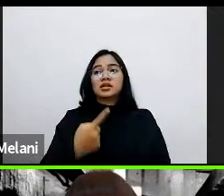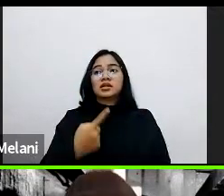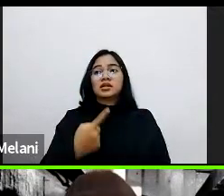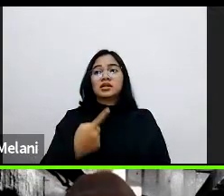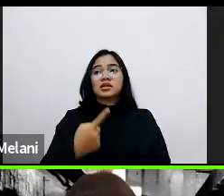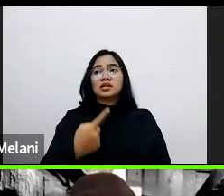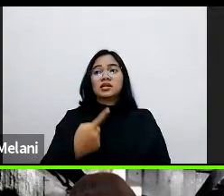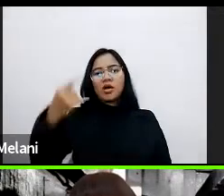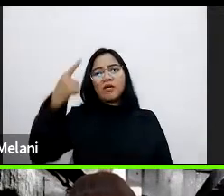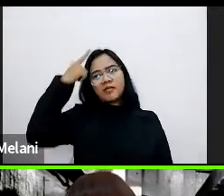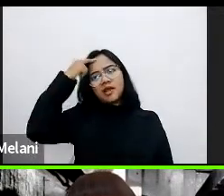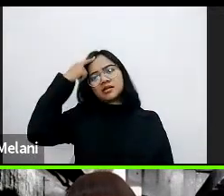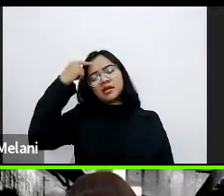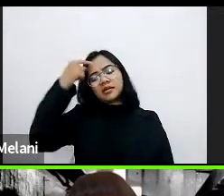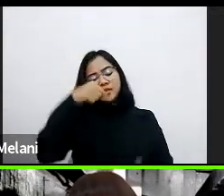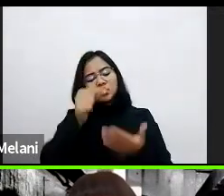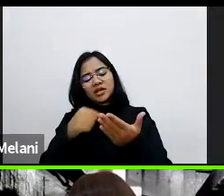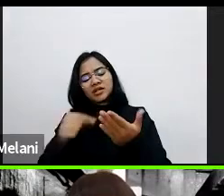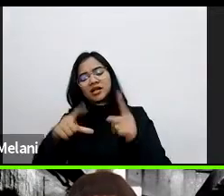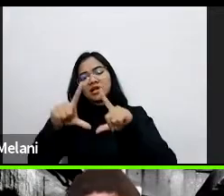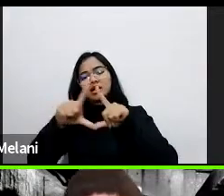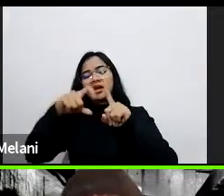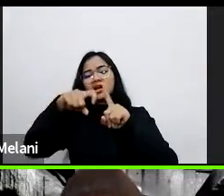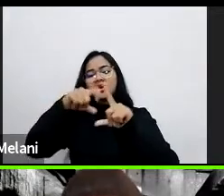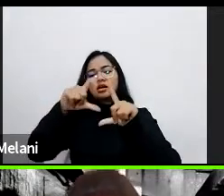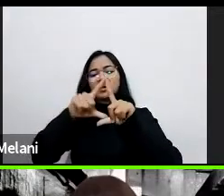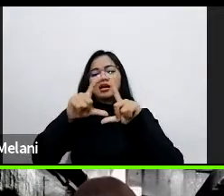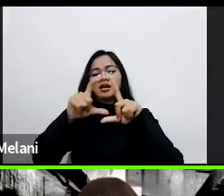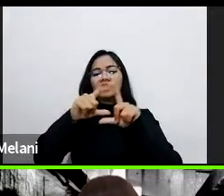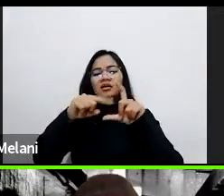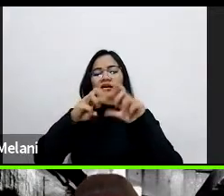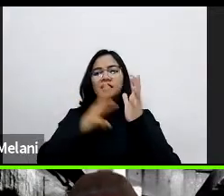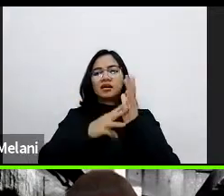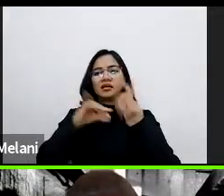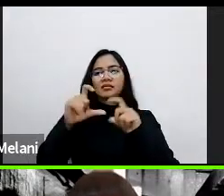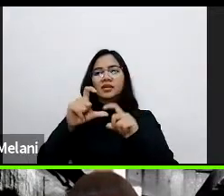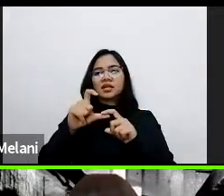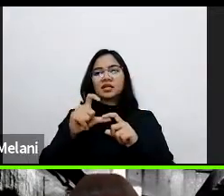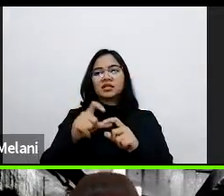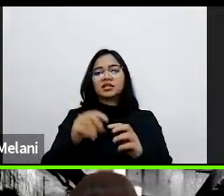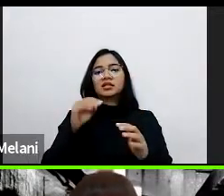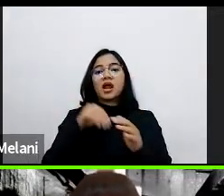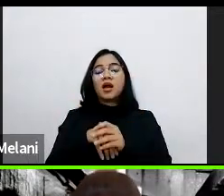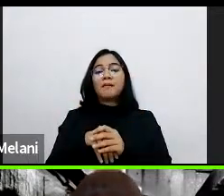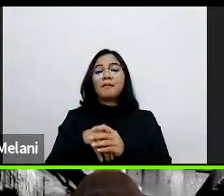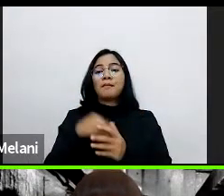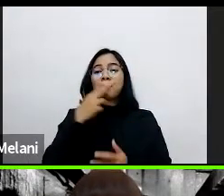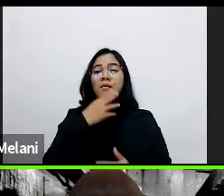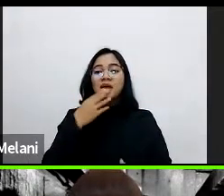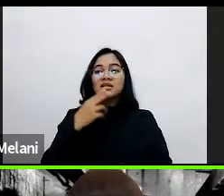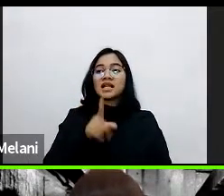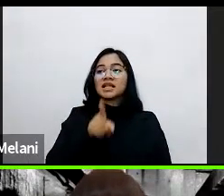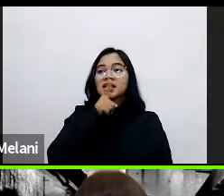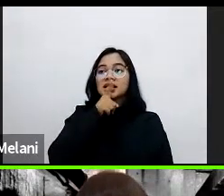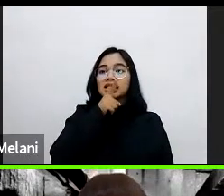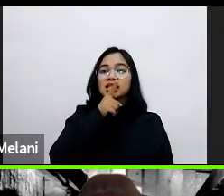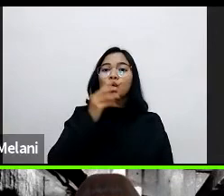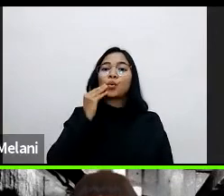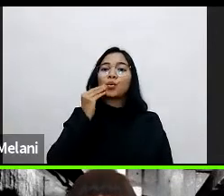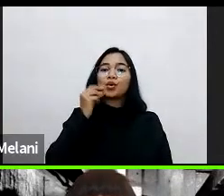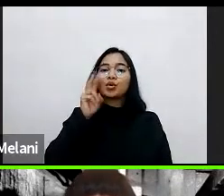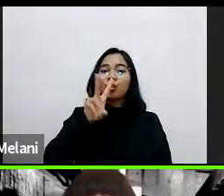penulisan akademis dalam bahasa Indonesia nggak pernah, dalam bahasa Inggris pun baru umur 20-an